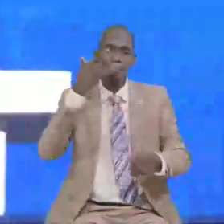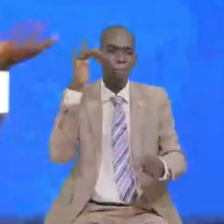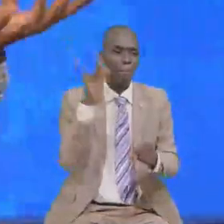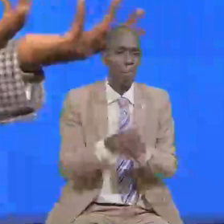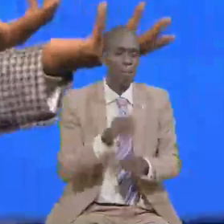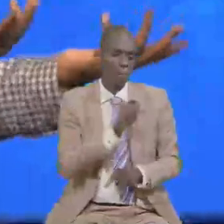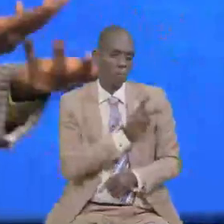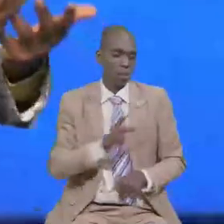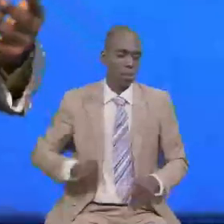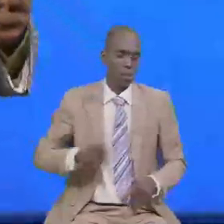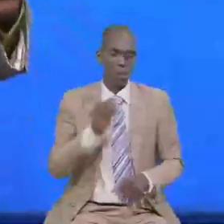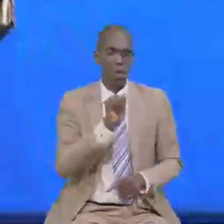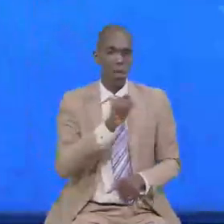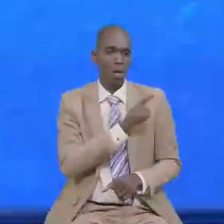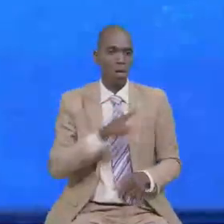et qu'il a promis